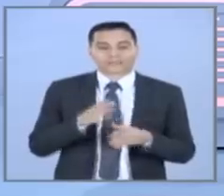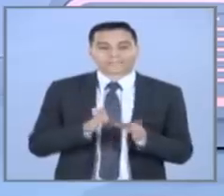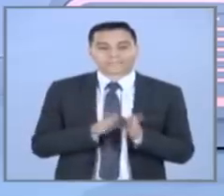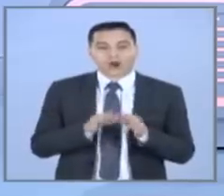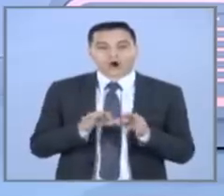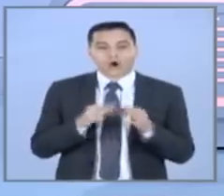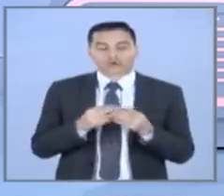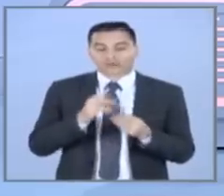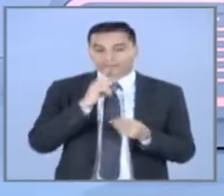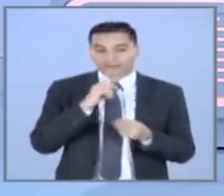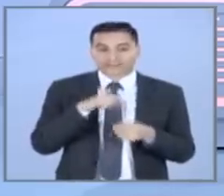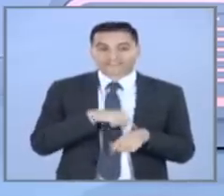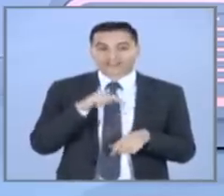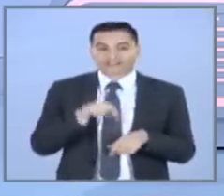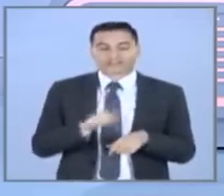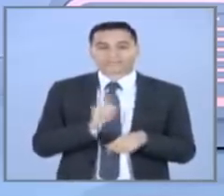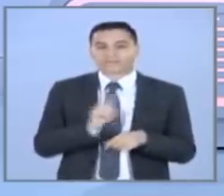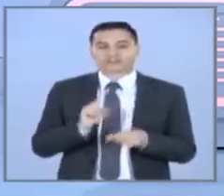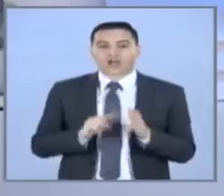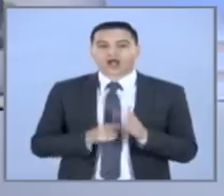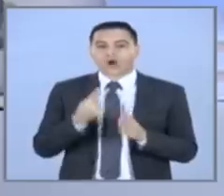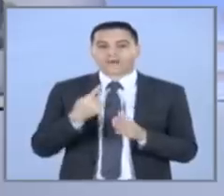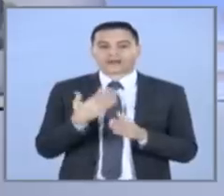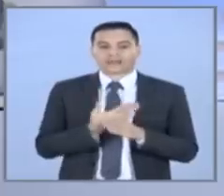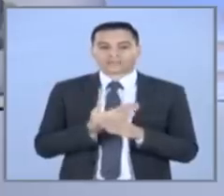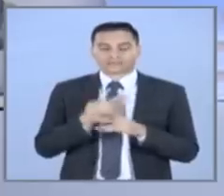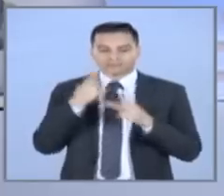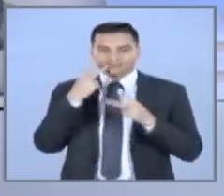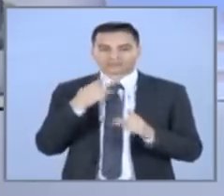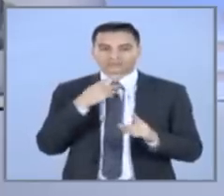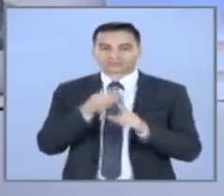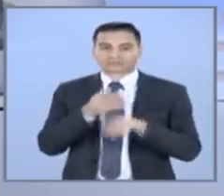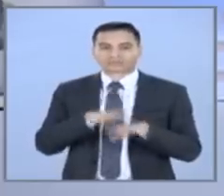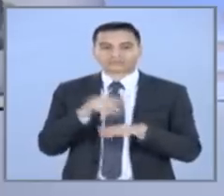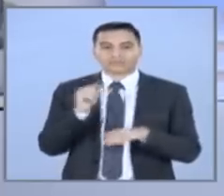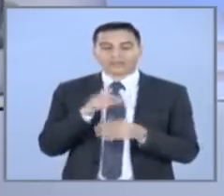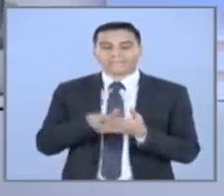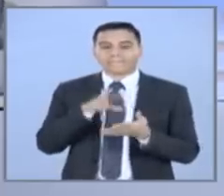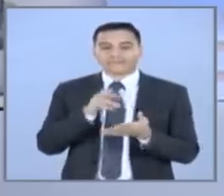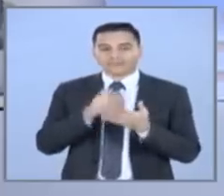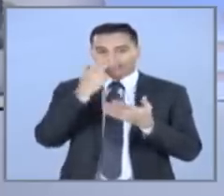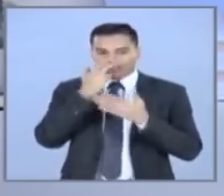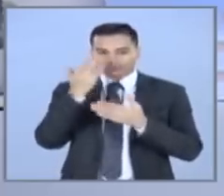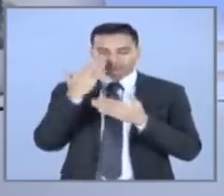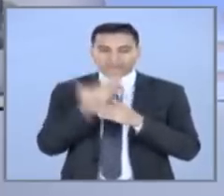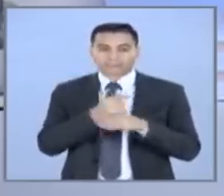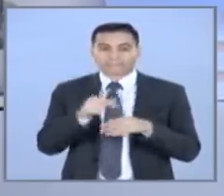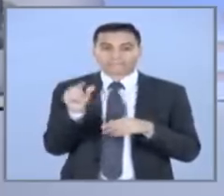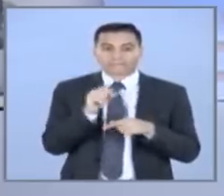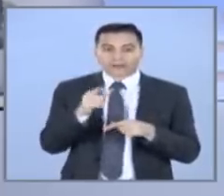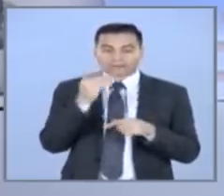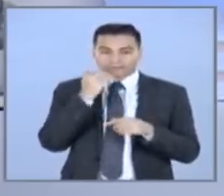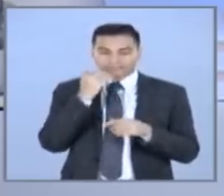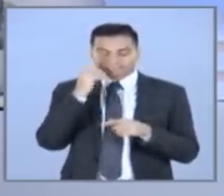يعني لكن في نفس الوقت مش اول مره لاننا تعلقنا بالبرنامج منذ بدايته بصراحه. فلان البرنامج